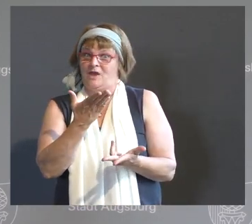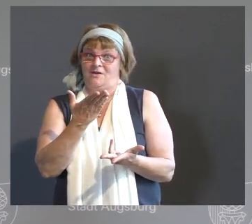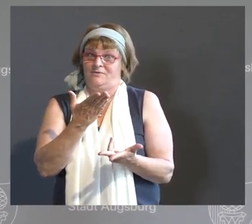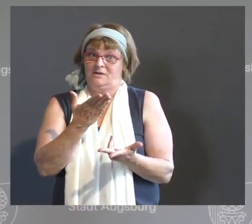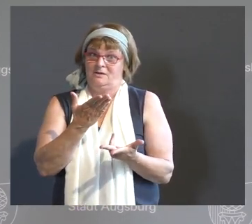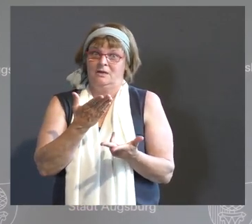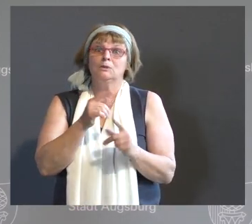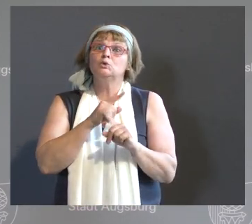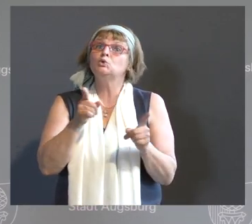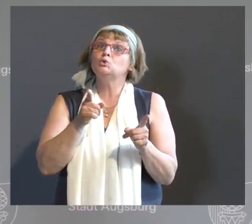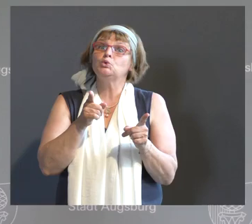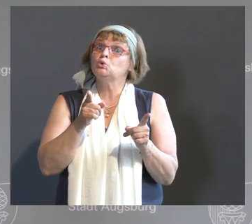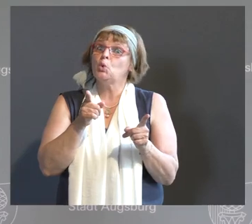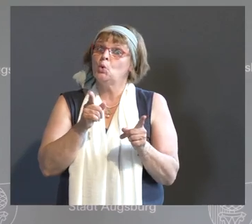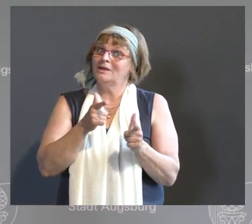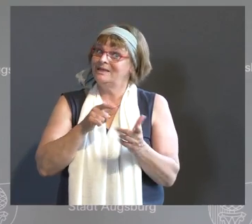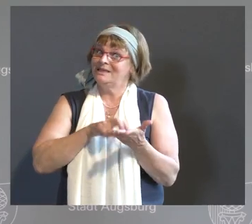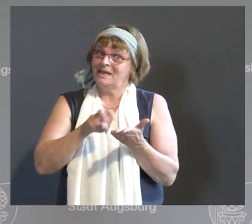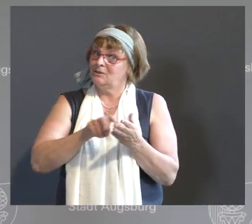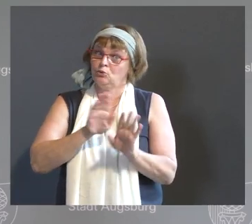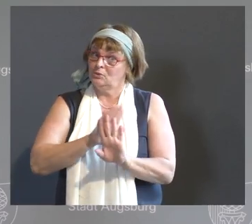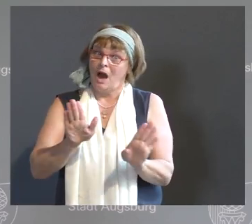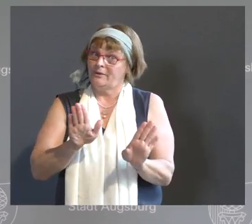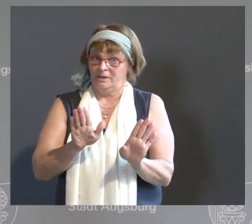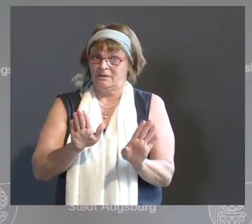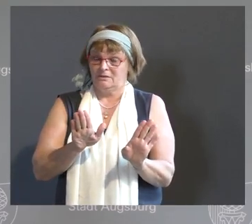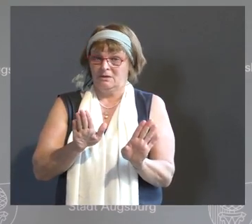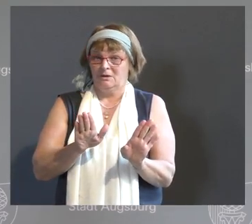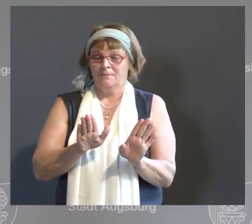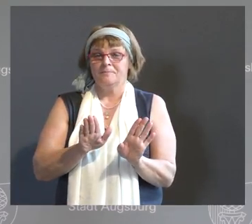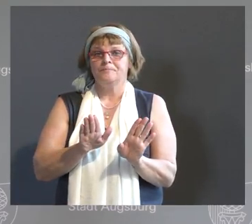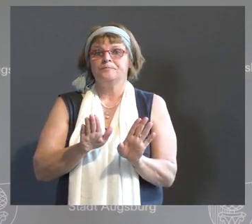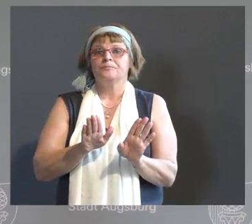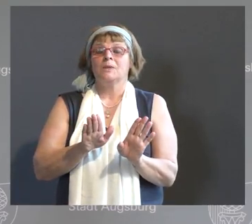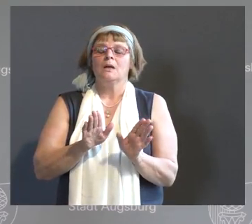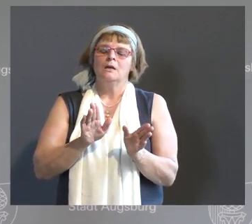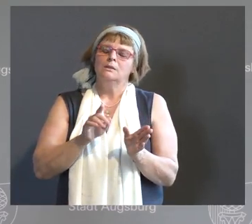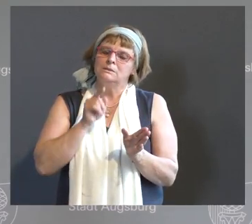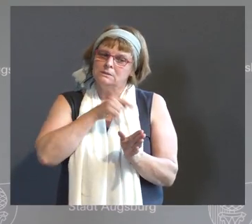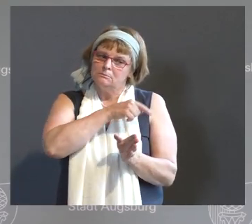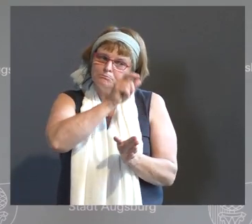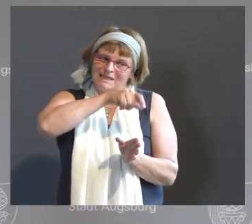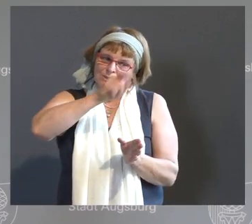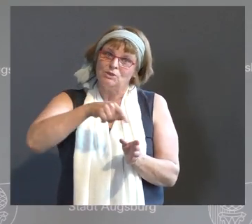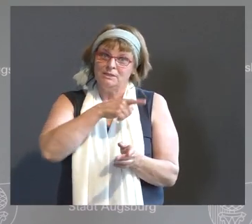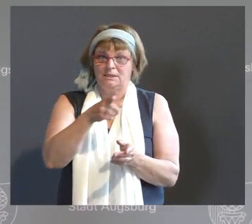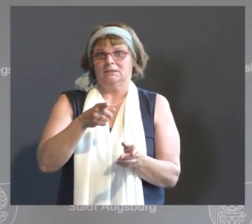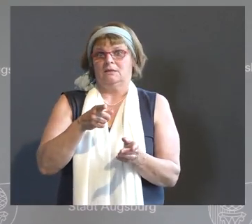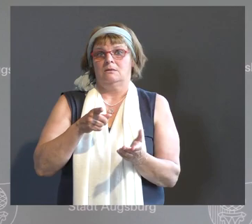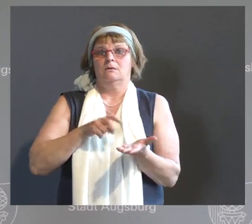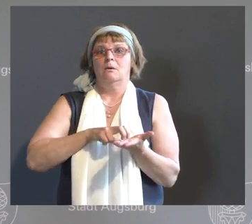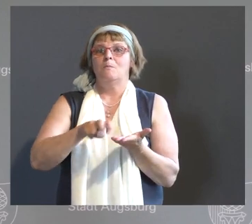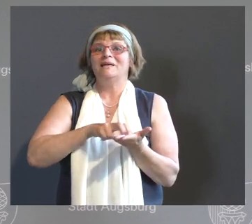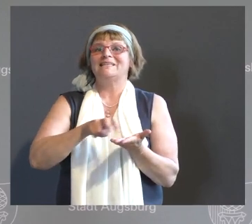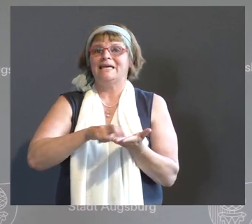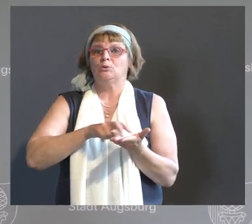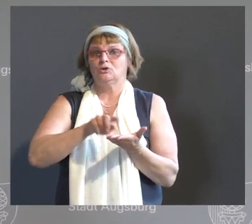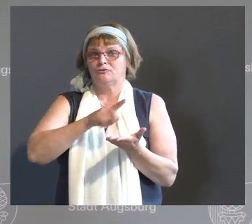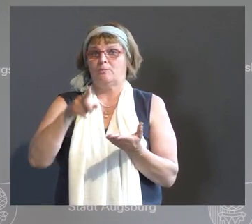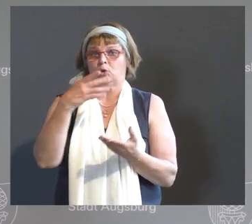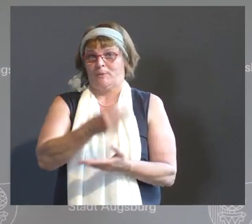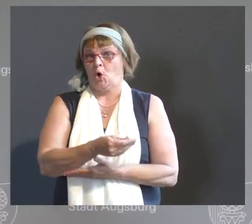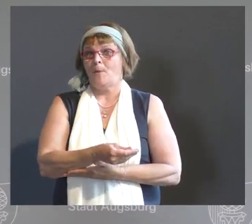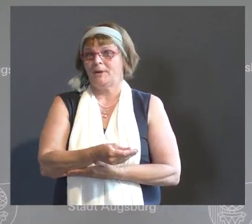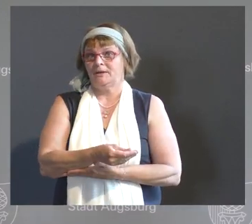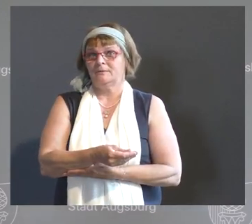den man sehen muss. Das geht gar nicht und deswegen ist dann dieses ordnungsrechtliche Instrument des Betretungsverbots hier auch richtig. Nicht